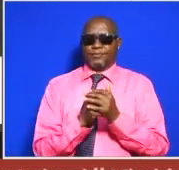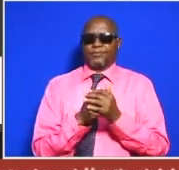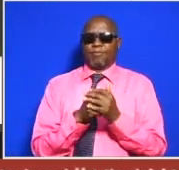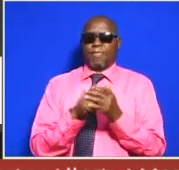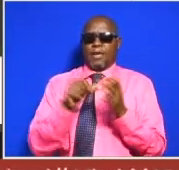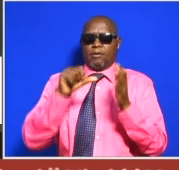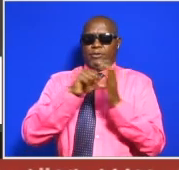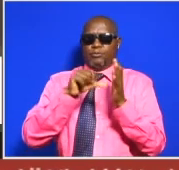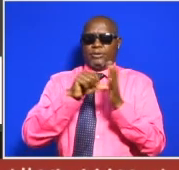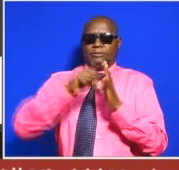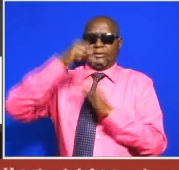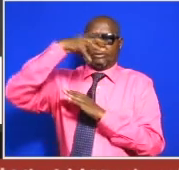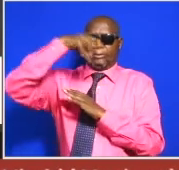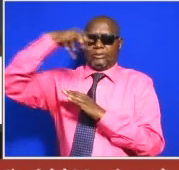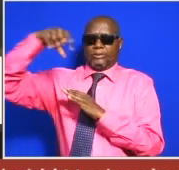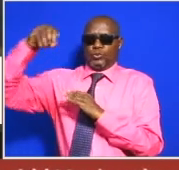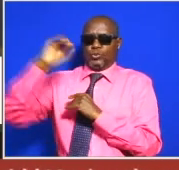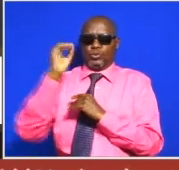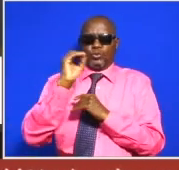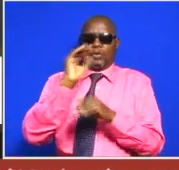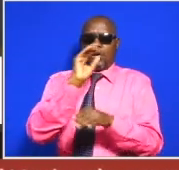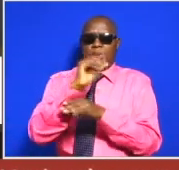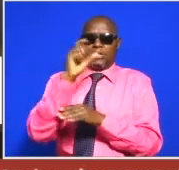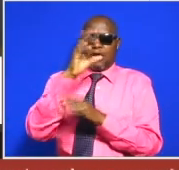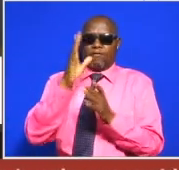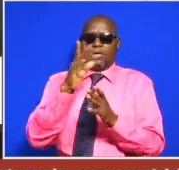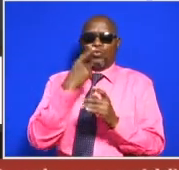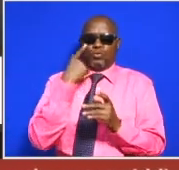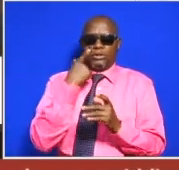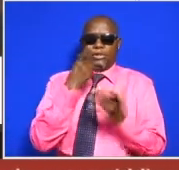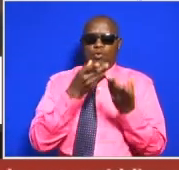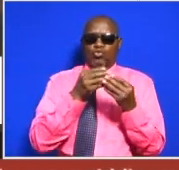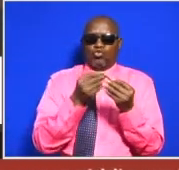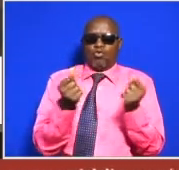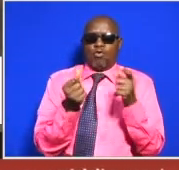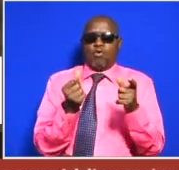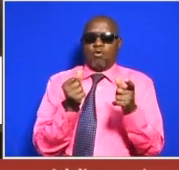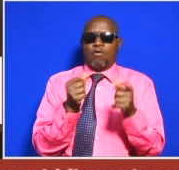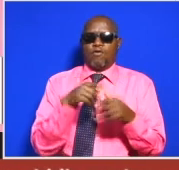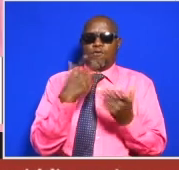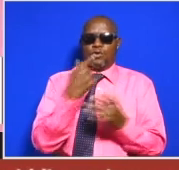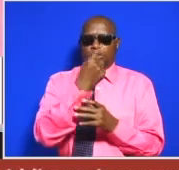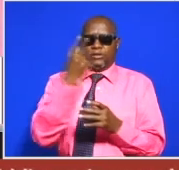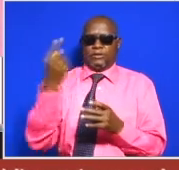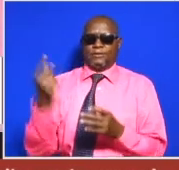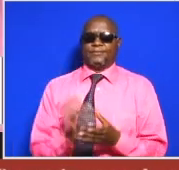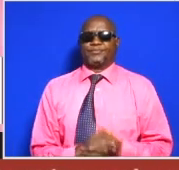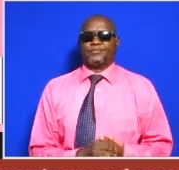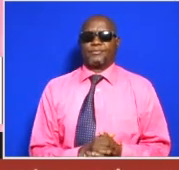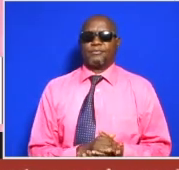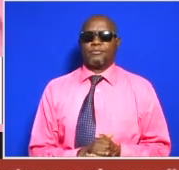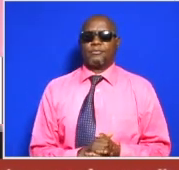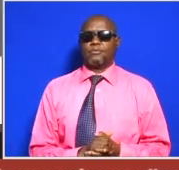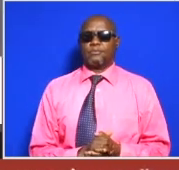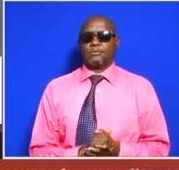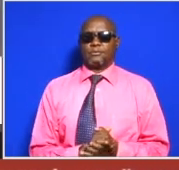mwangaza katika soko hilo, huku wakimrai gavana kuliangazia swala hilo kwa manufaa ya kila mmoja wao. Tunapofungua barabara